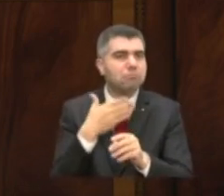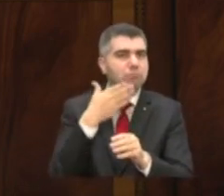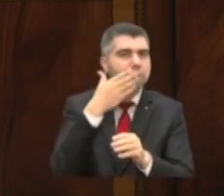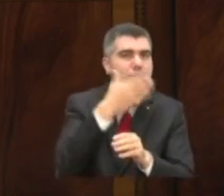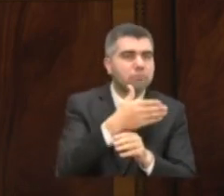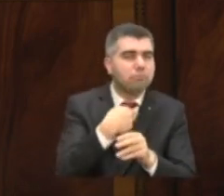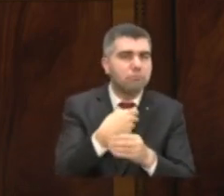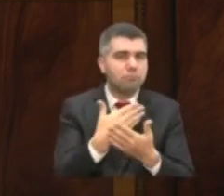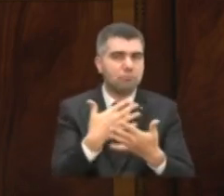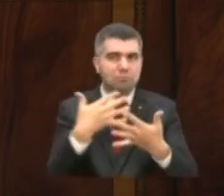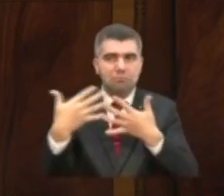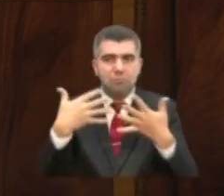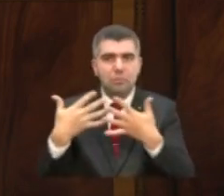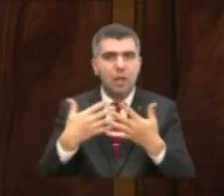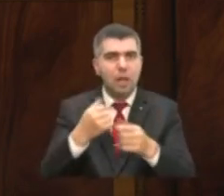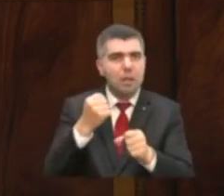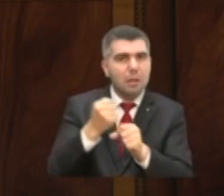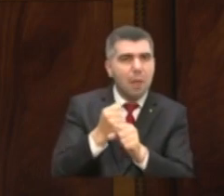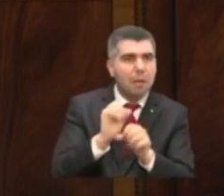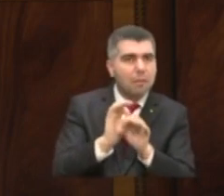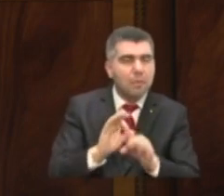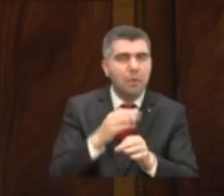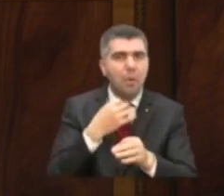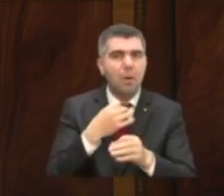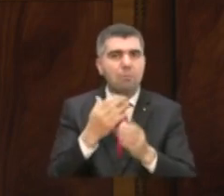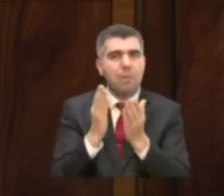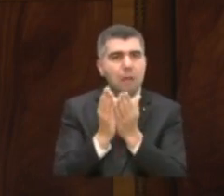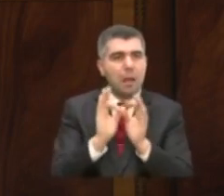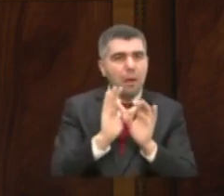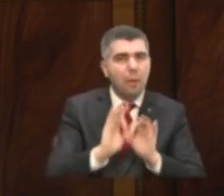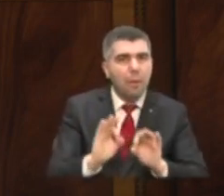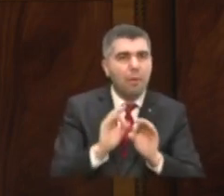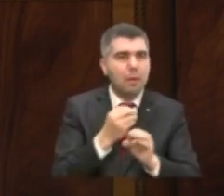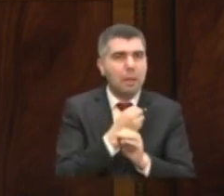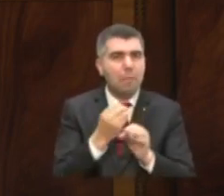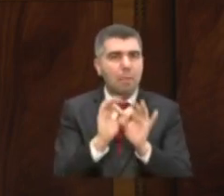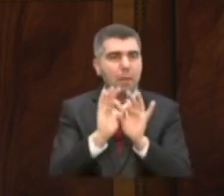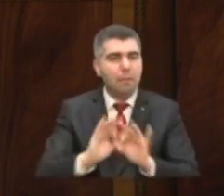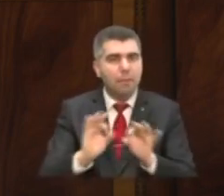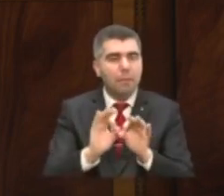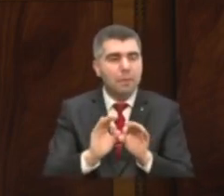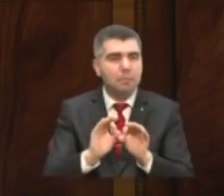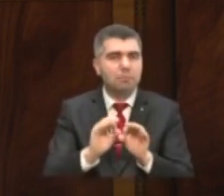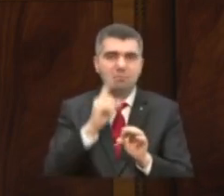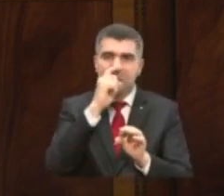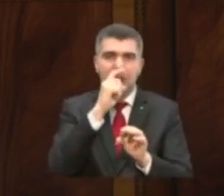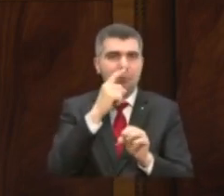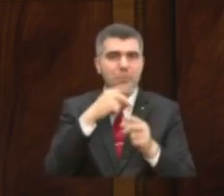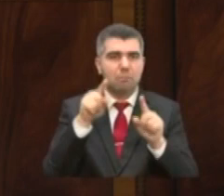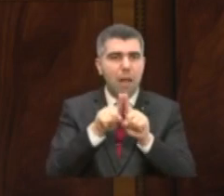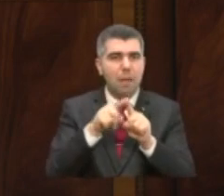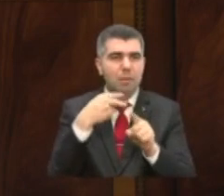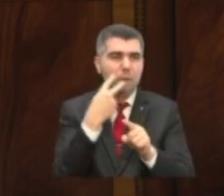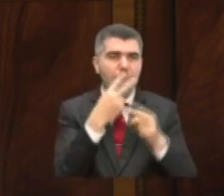العفوية والتعبيرات الذاتية غير المؤطرة مما تنطوي عليه من مخاطر على الجميع.